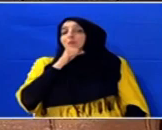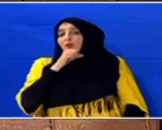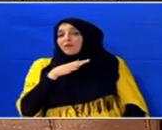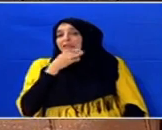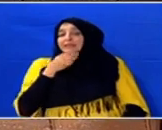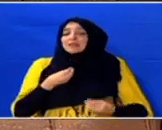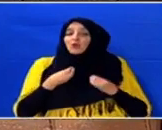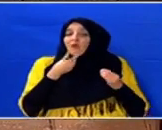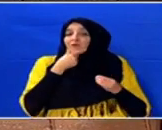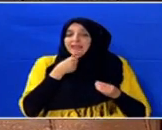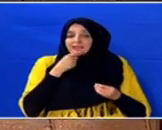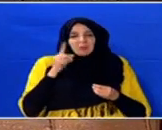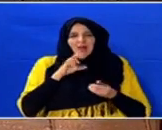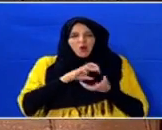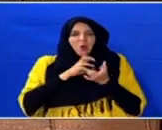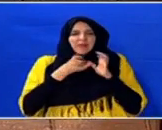تعسروا،